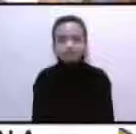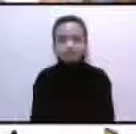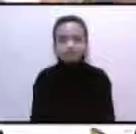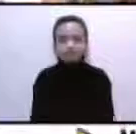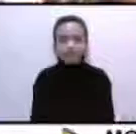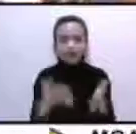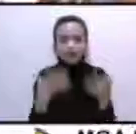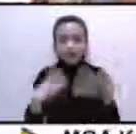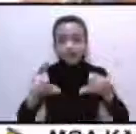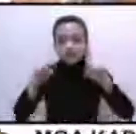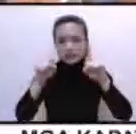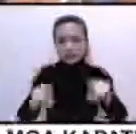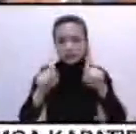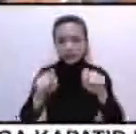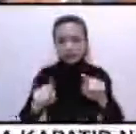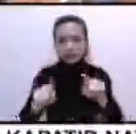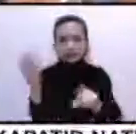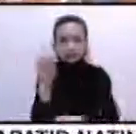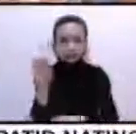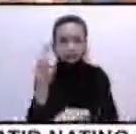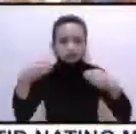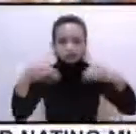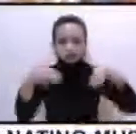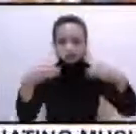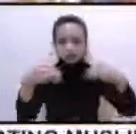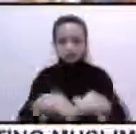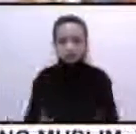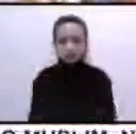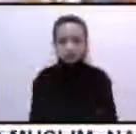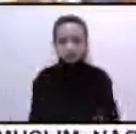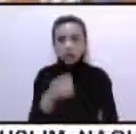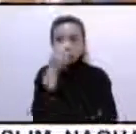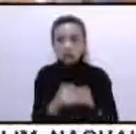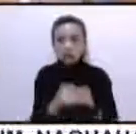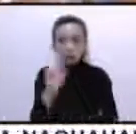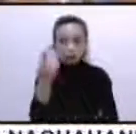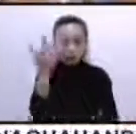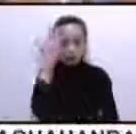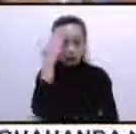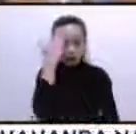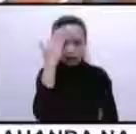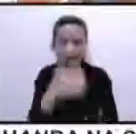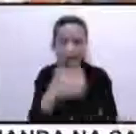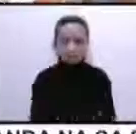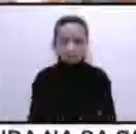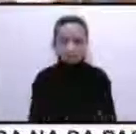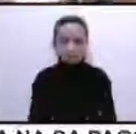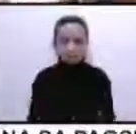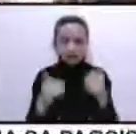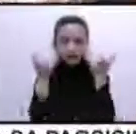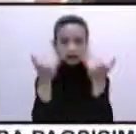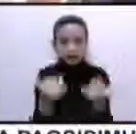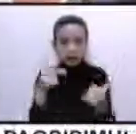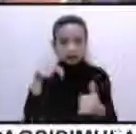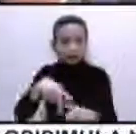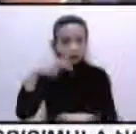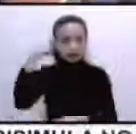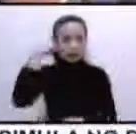Divisoria Market ng walang masyadong nakakaalam, lalo na ho sila. So right away, this is a violation